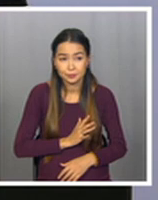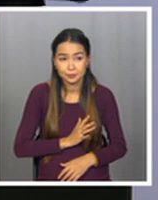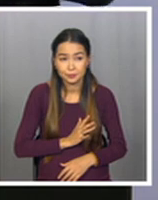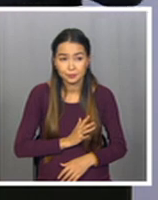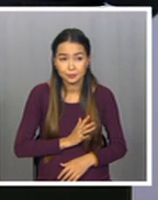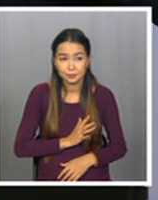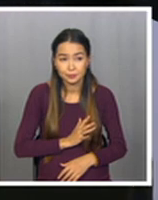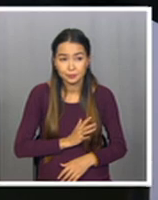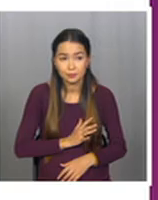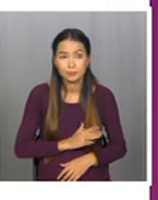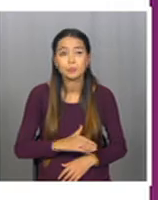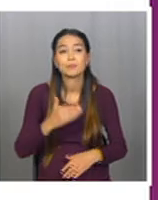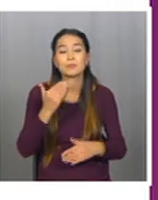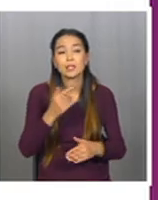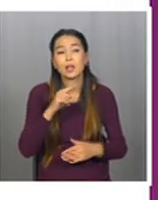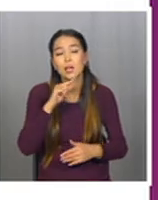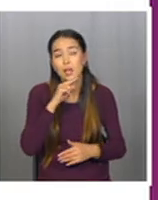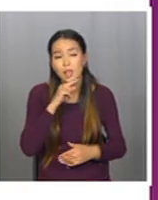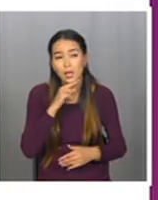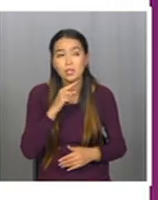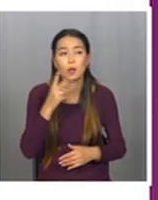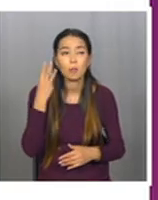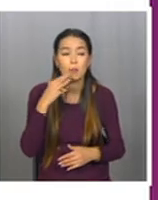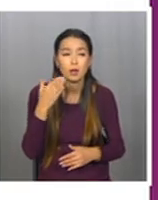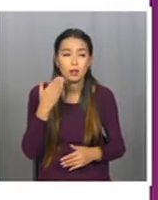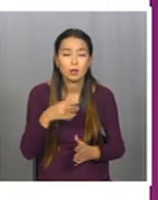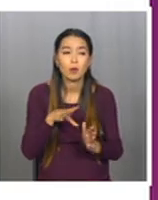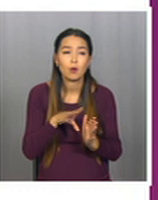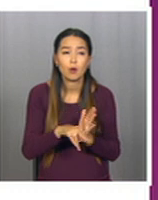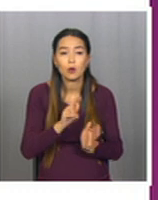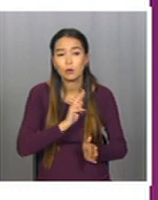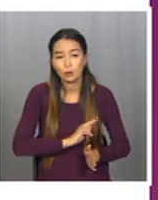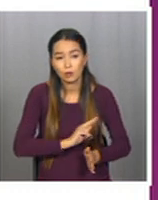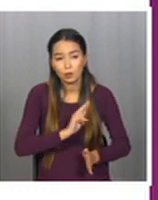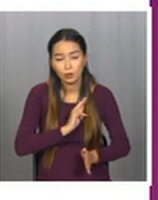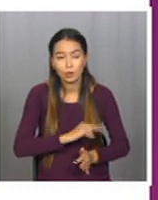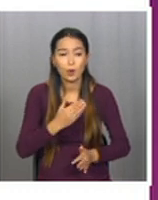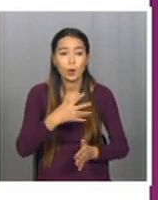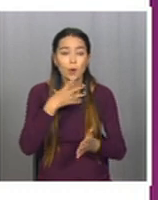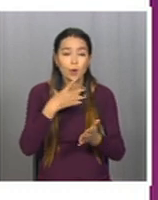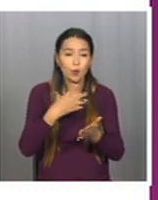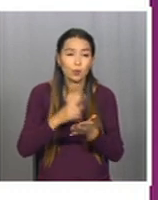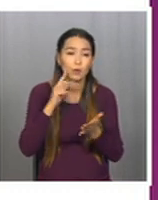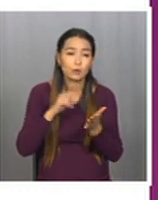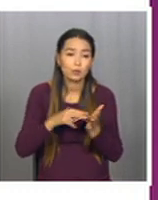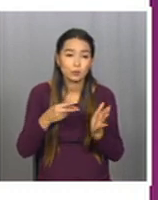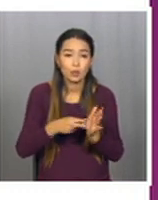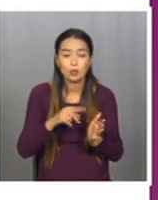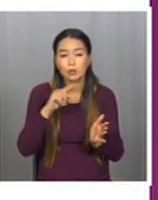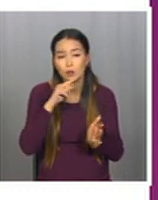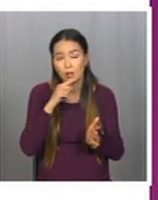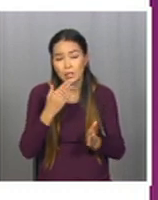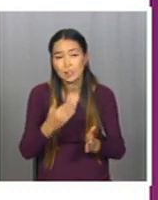Қытай экономикалық моделі ұғымы ол жоспарлы экономикада нарықтық